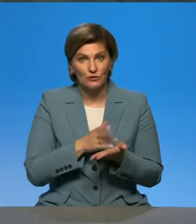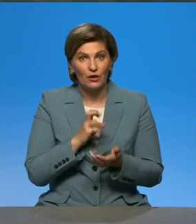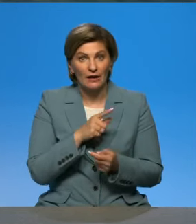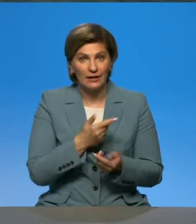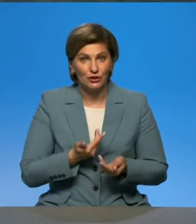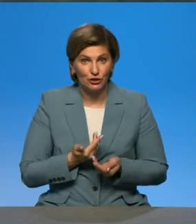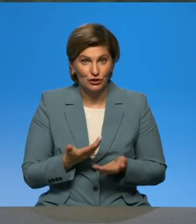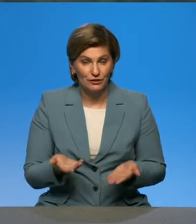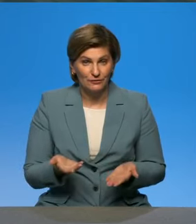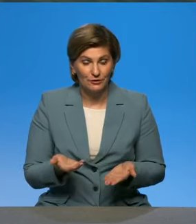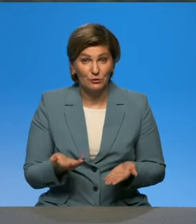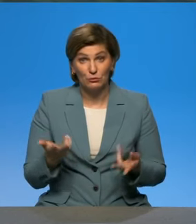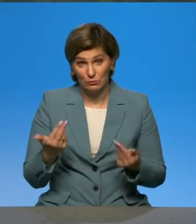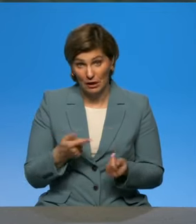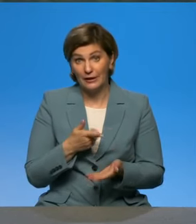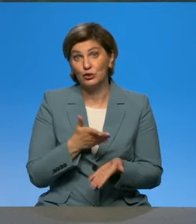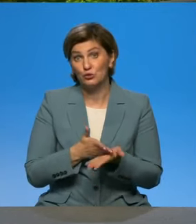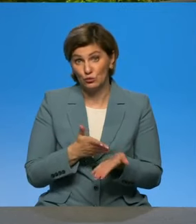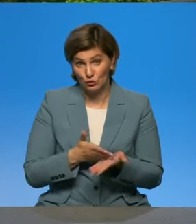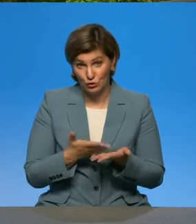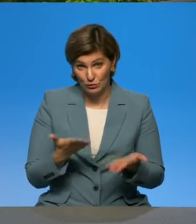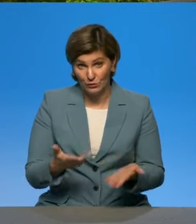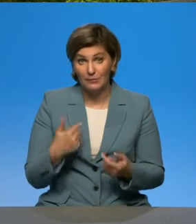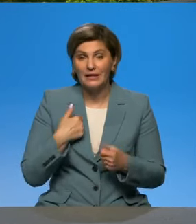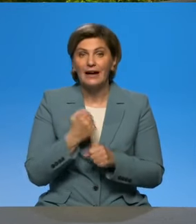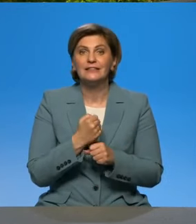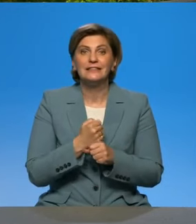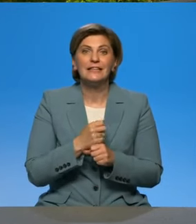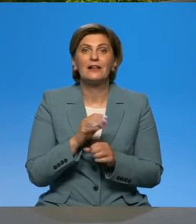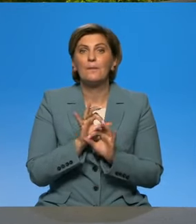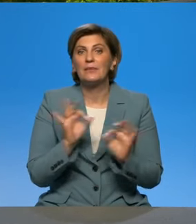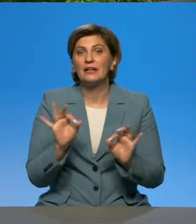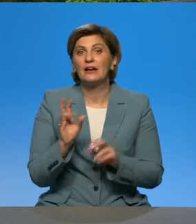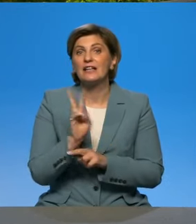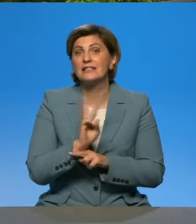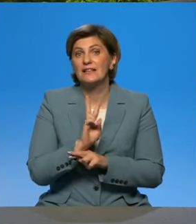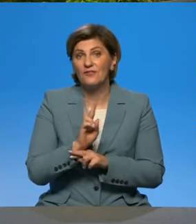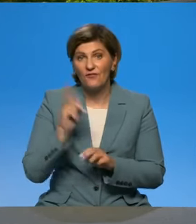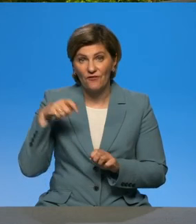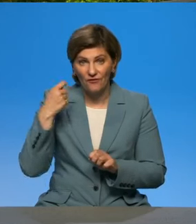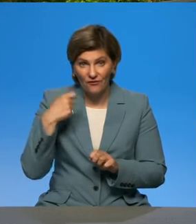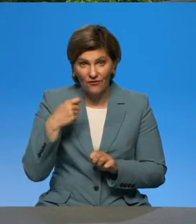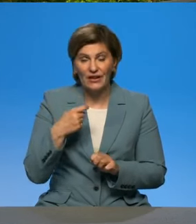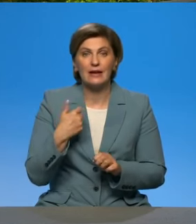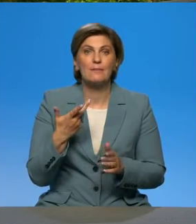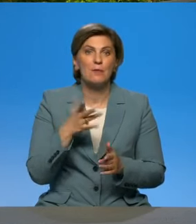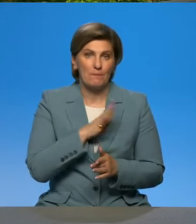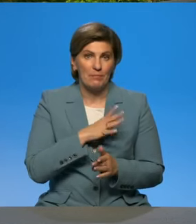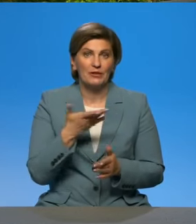Они существуют, конечно же. Я сделал прекрасный фильм, ряд фильмов выходило по телевидению, и у вас,